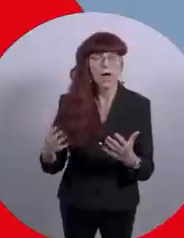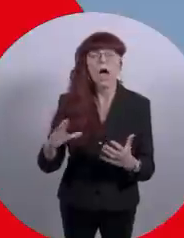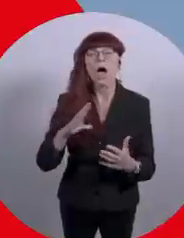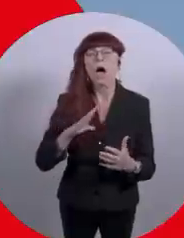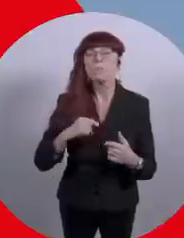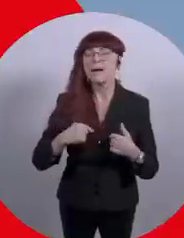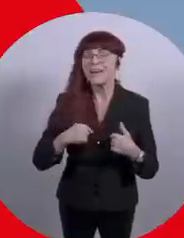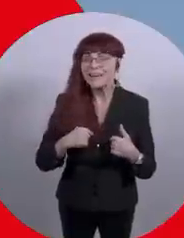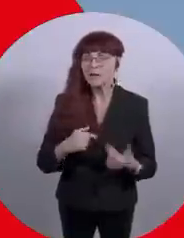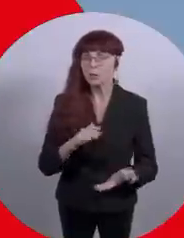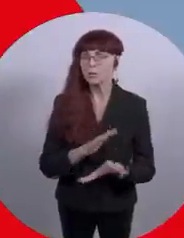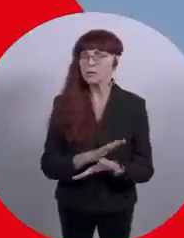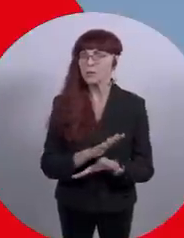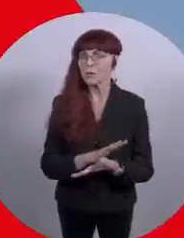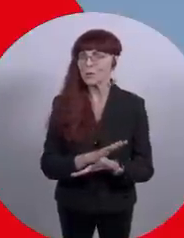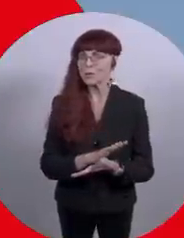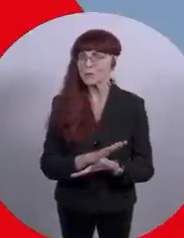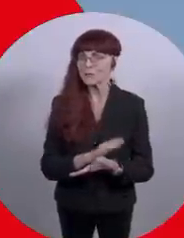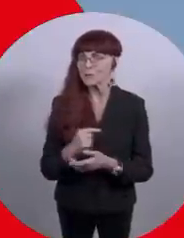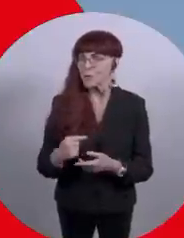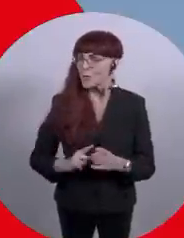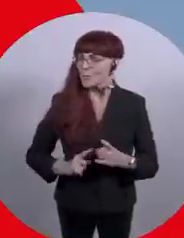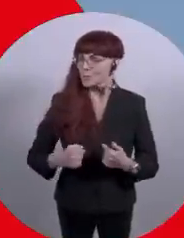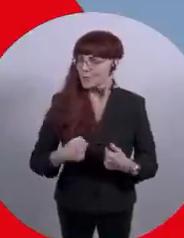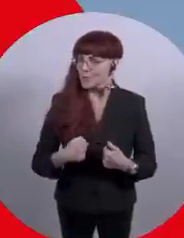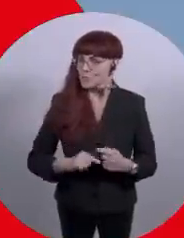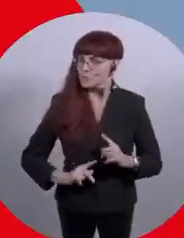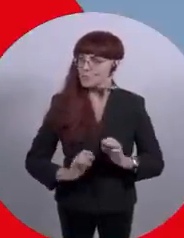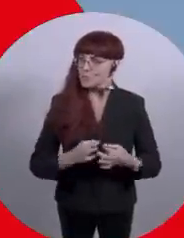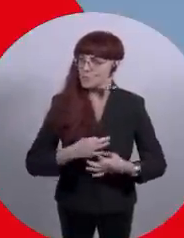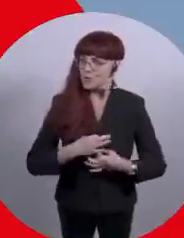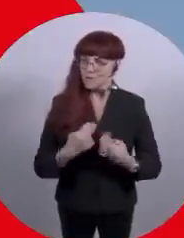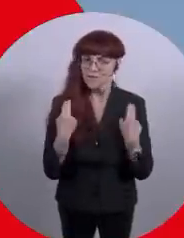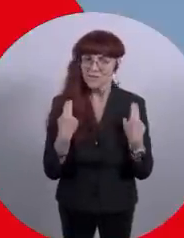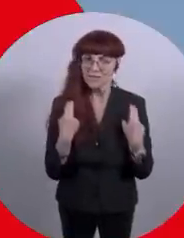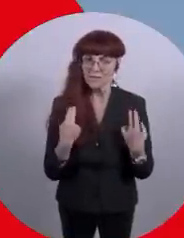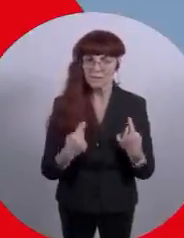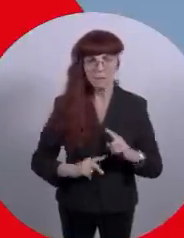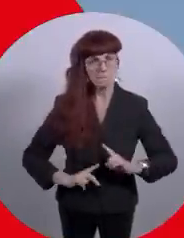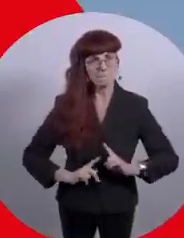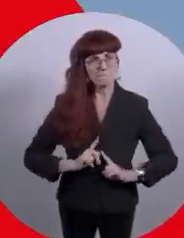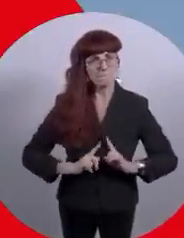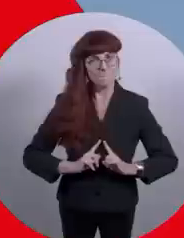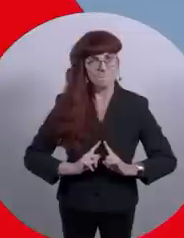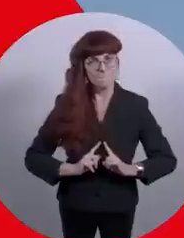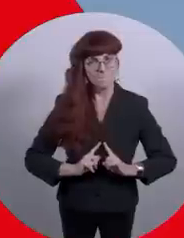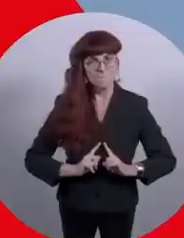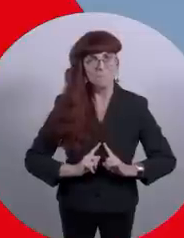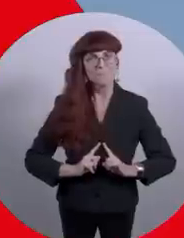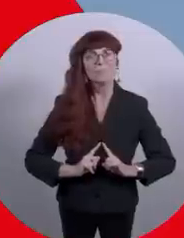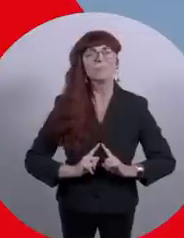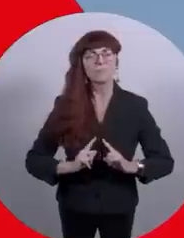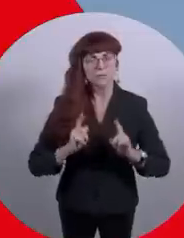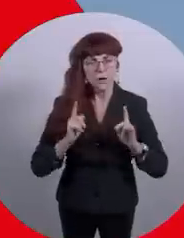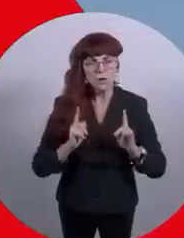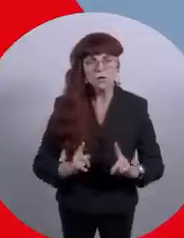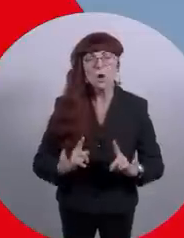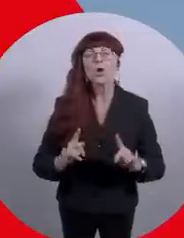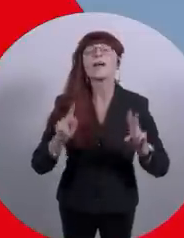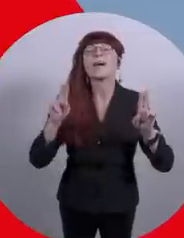an und nur das treibt mich an dass wir mit den richtigen